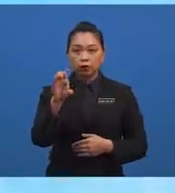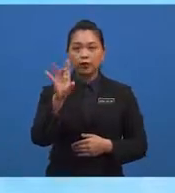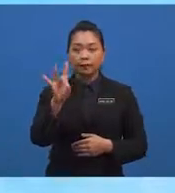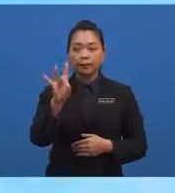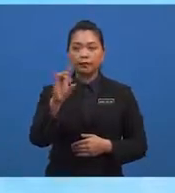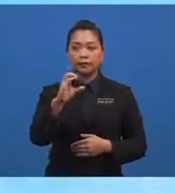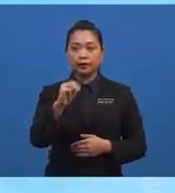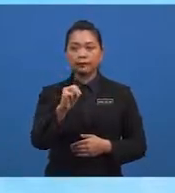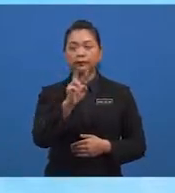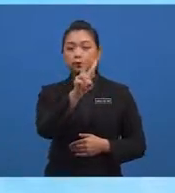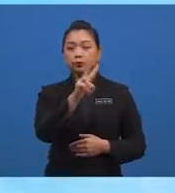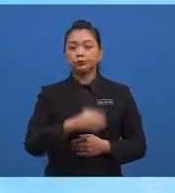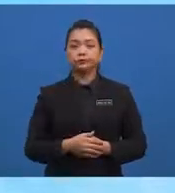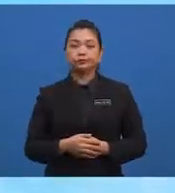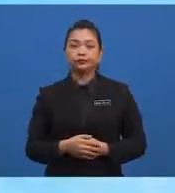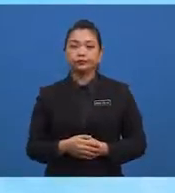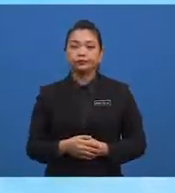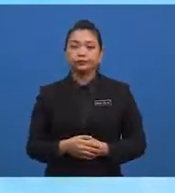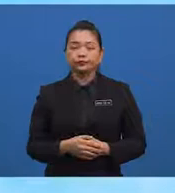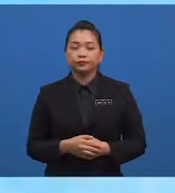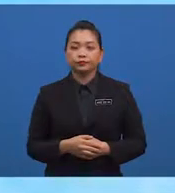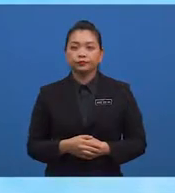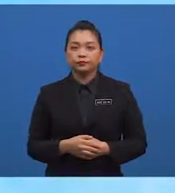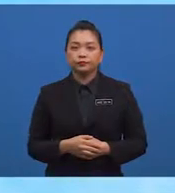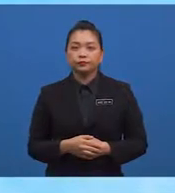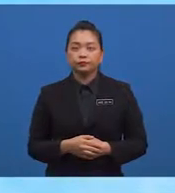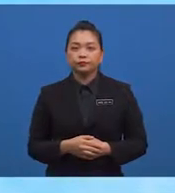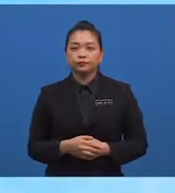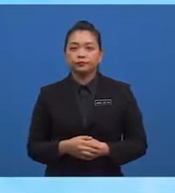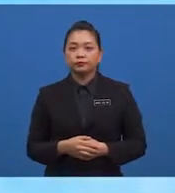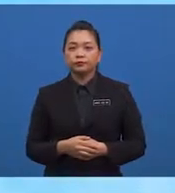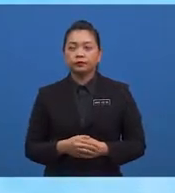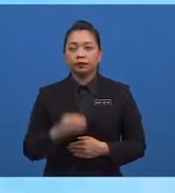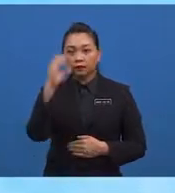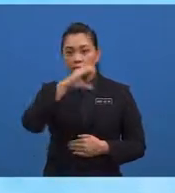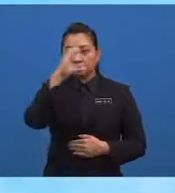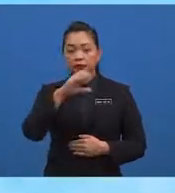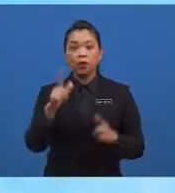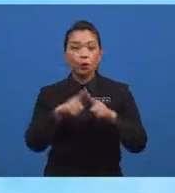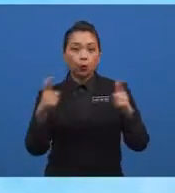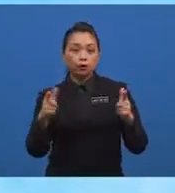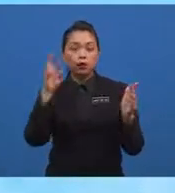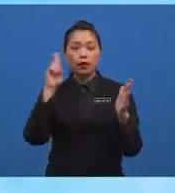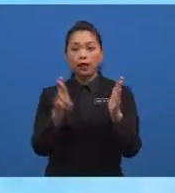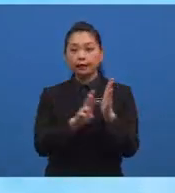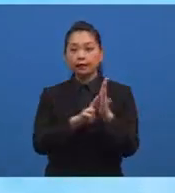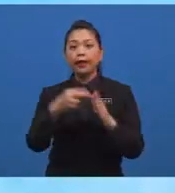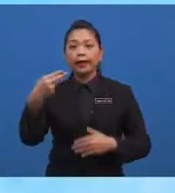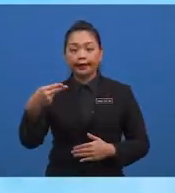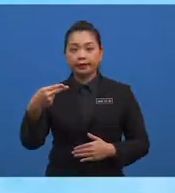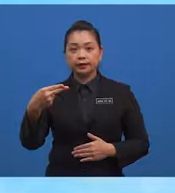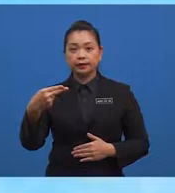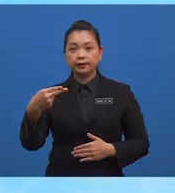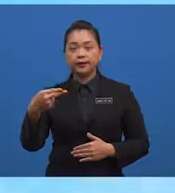108 cm persegi. Langkah kedua, cari luas rajah H, iaitu